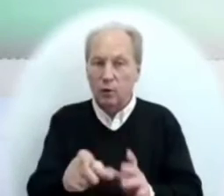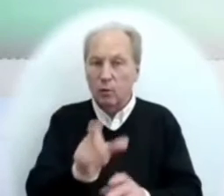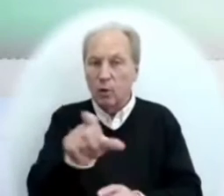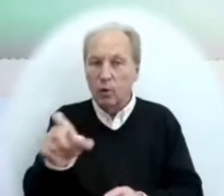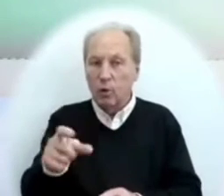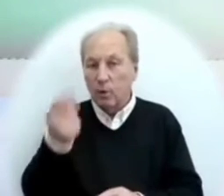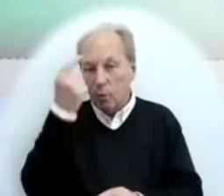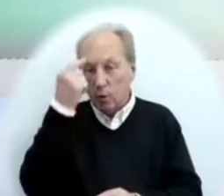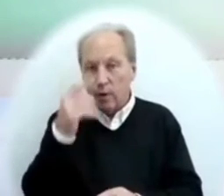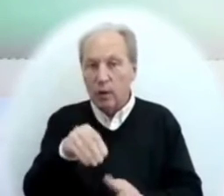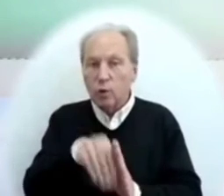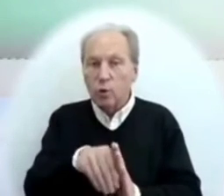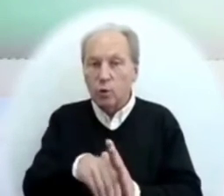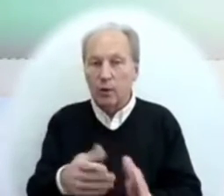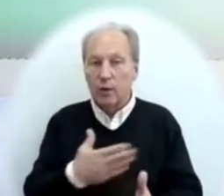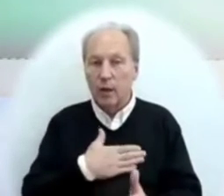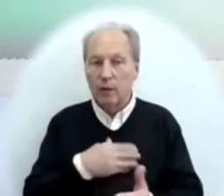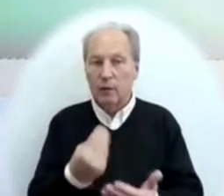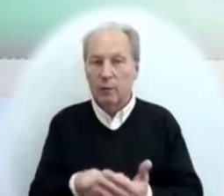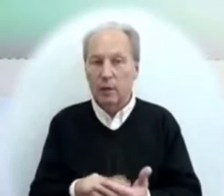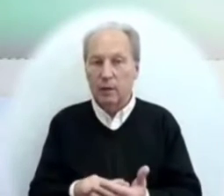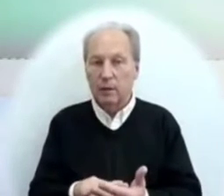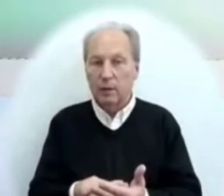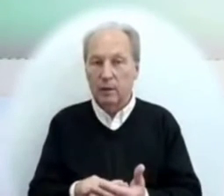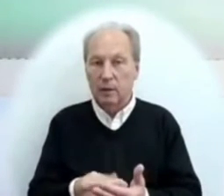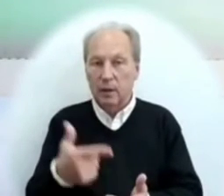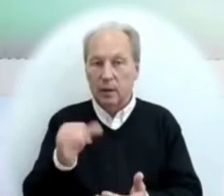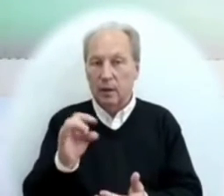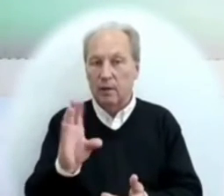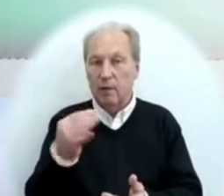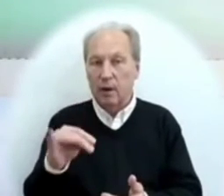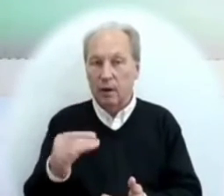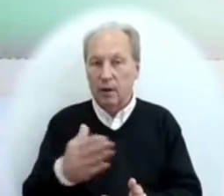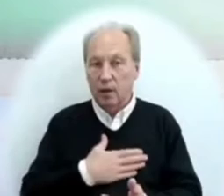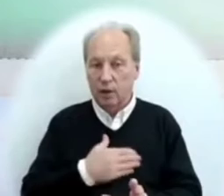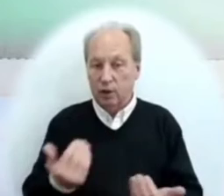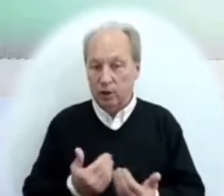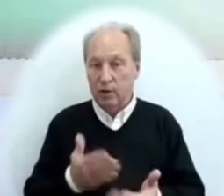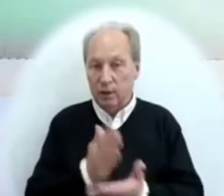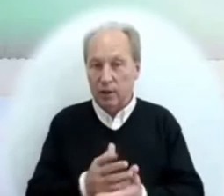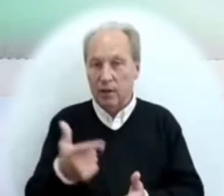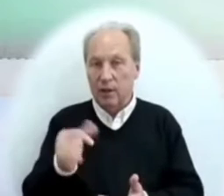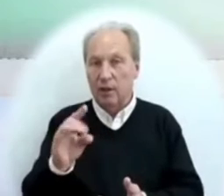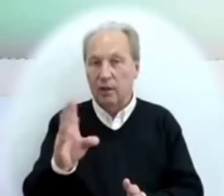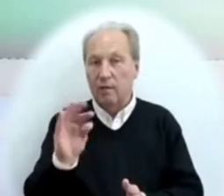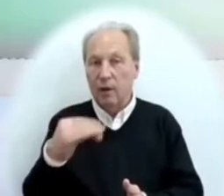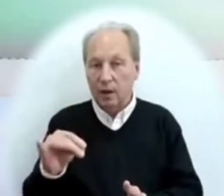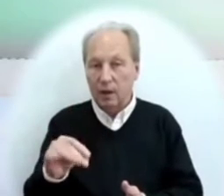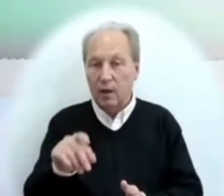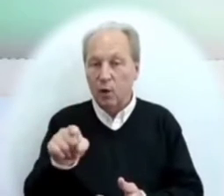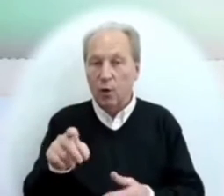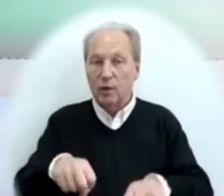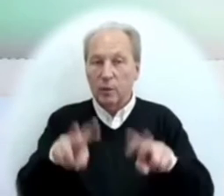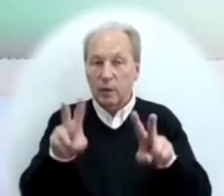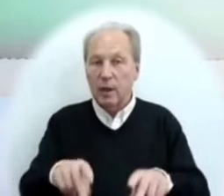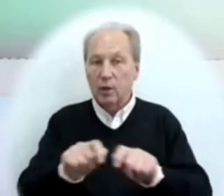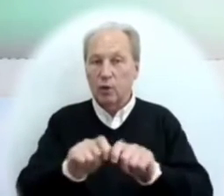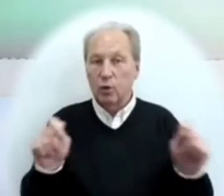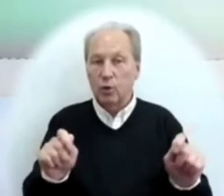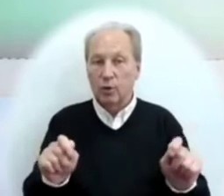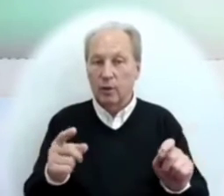суть нашего бизнеса, а тем более Greenway. Вот сегодня в нашей жизни есть Greenway, и Greenway прям специально создан таким